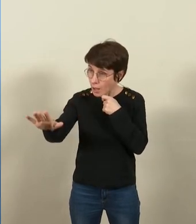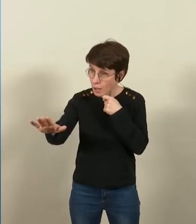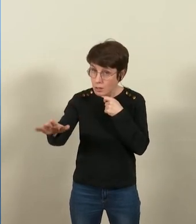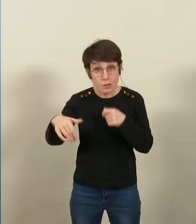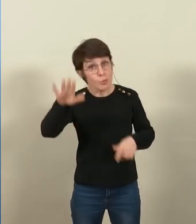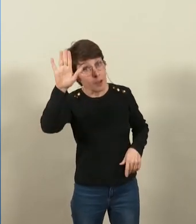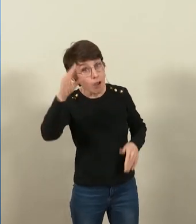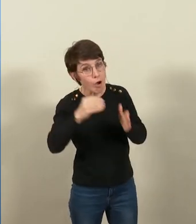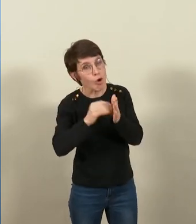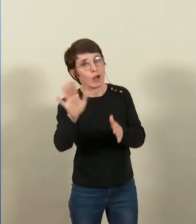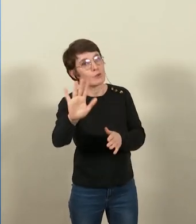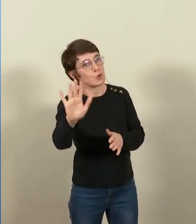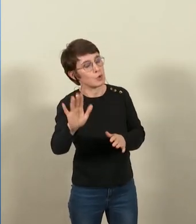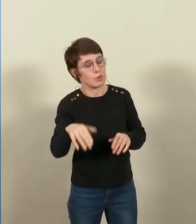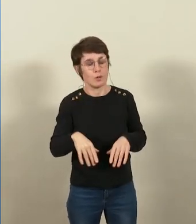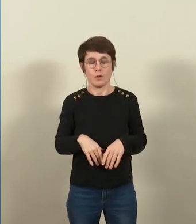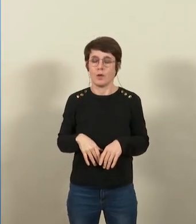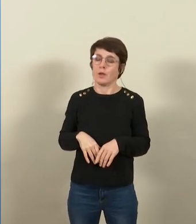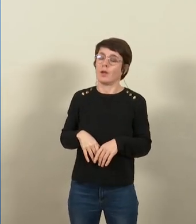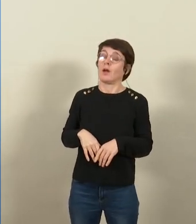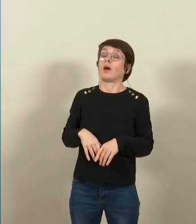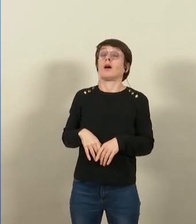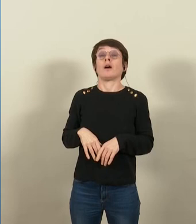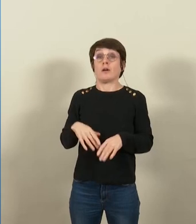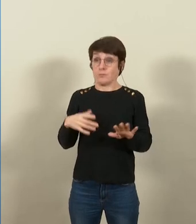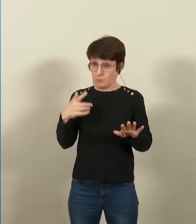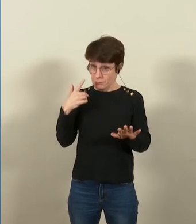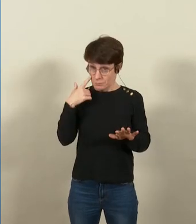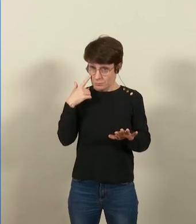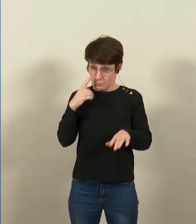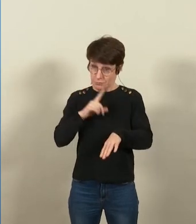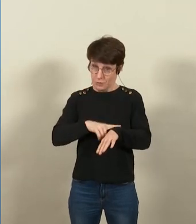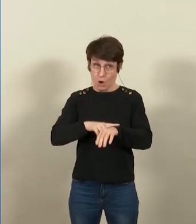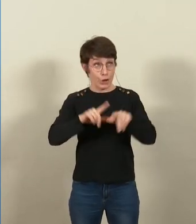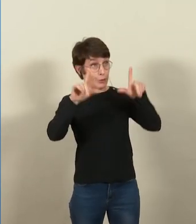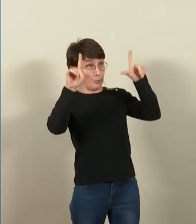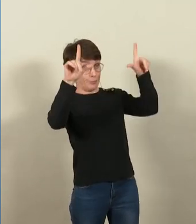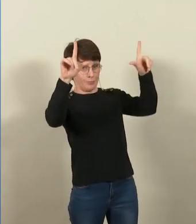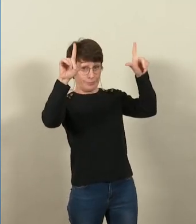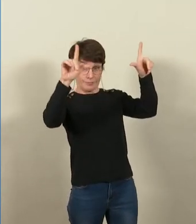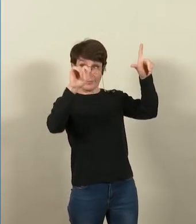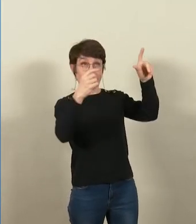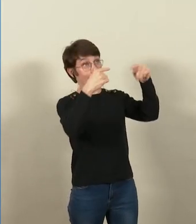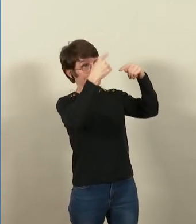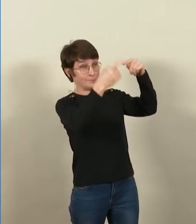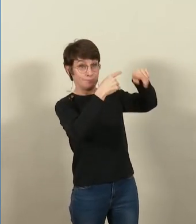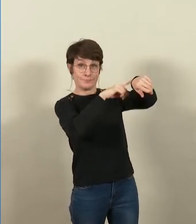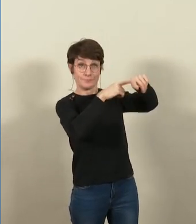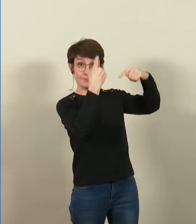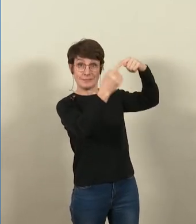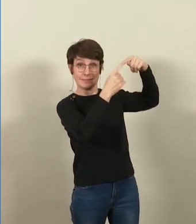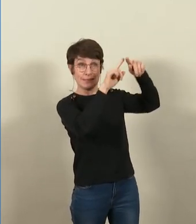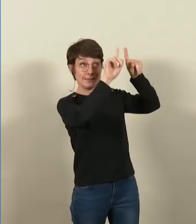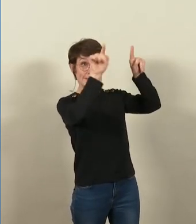relev la main avec micro ouvert l'horloge vous avez pu constater elle n'est pas là parce qu'elle a déjà été installée dans la salle du conseil municipal mais